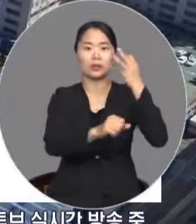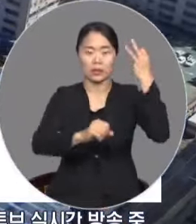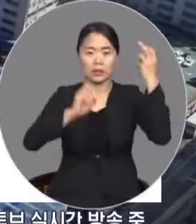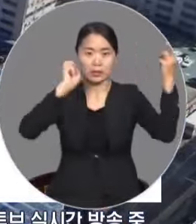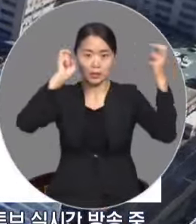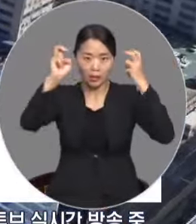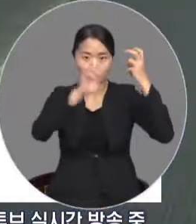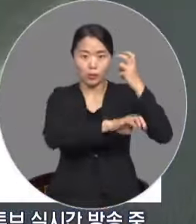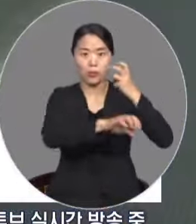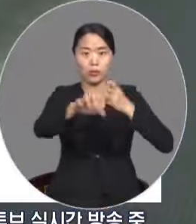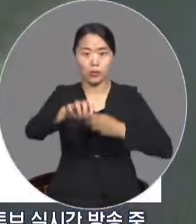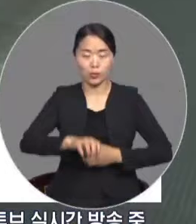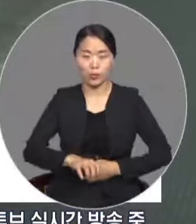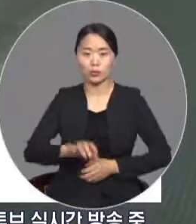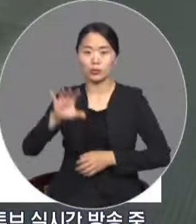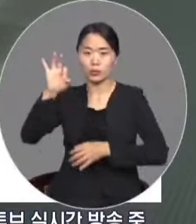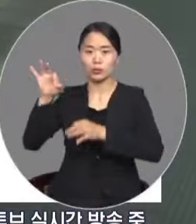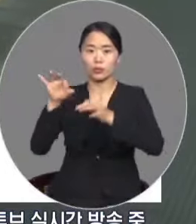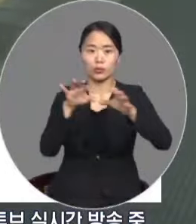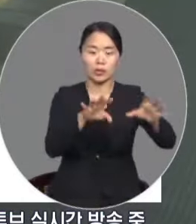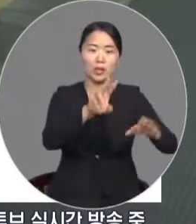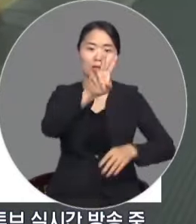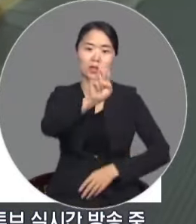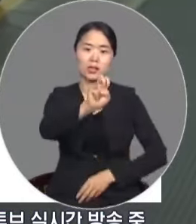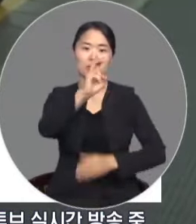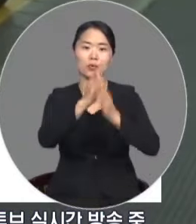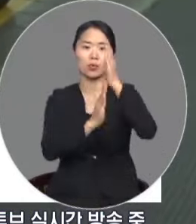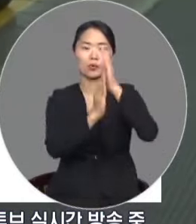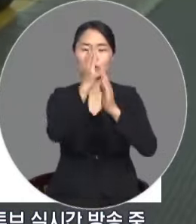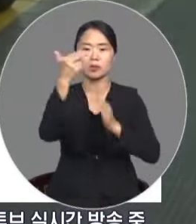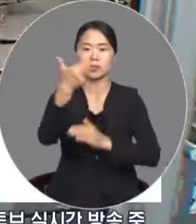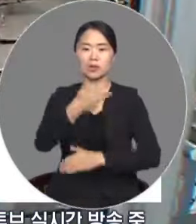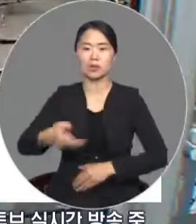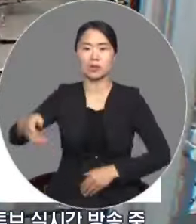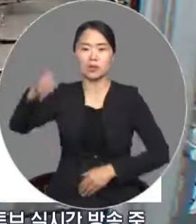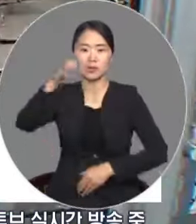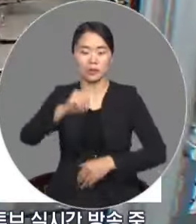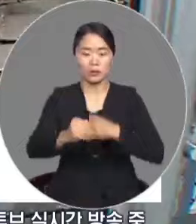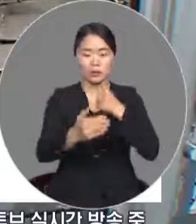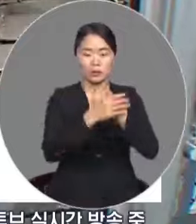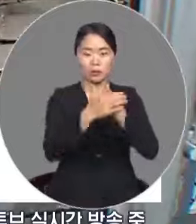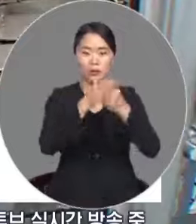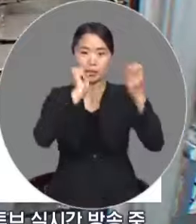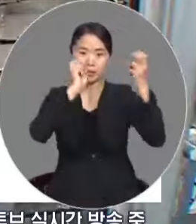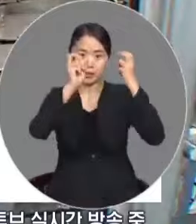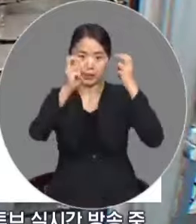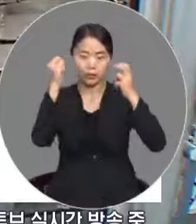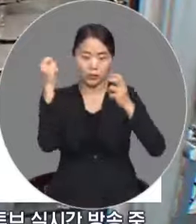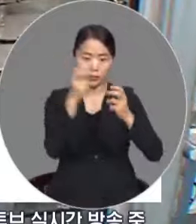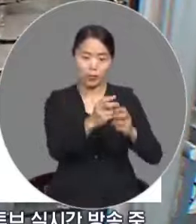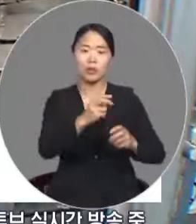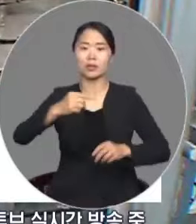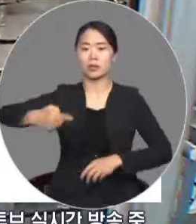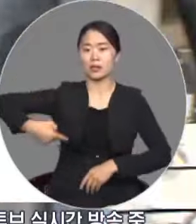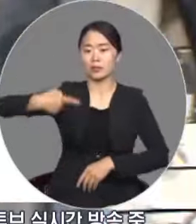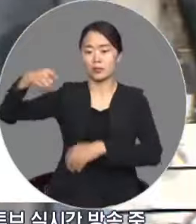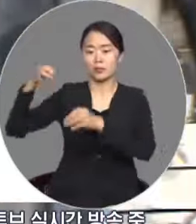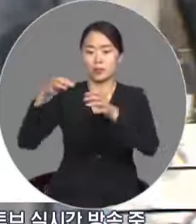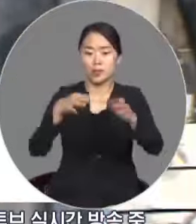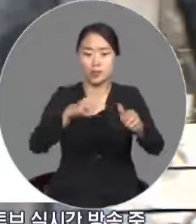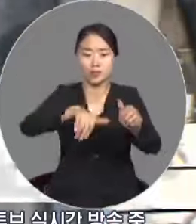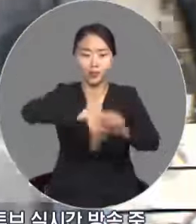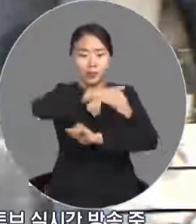기업이 22조 7천억 원을 투자할 예정입니다. 협력 기업들의 후속 투자와 혁신을 유도하는